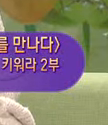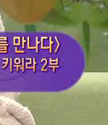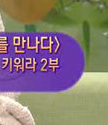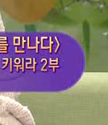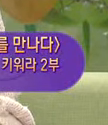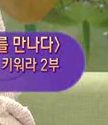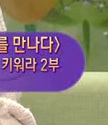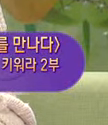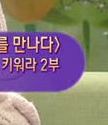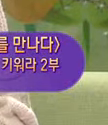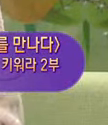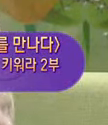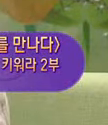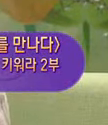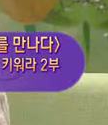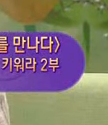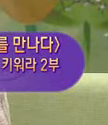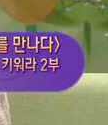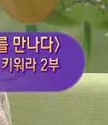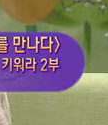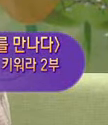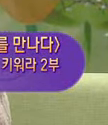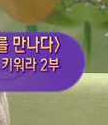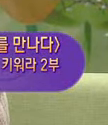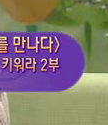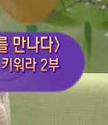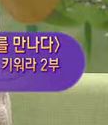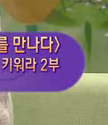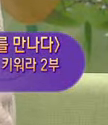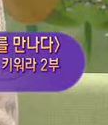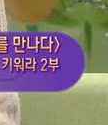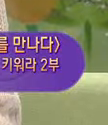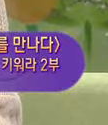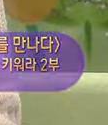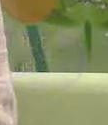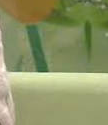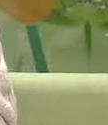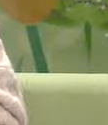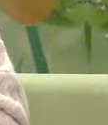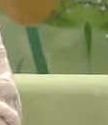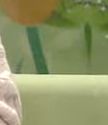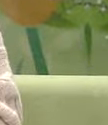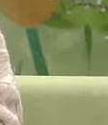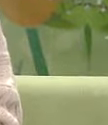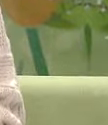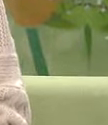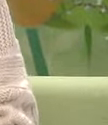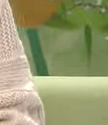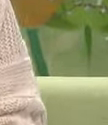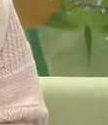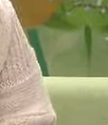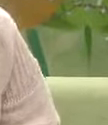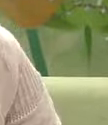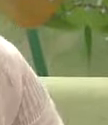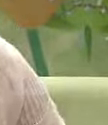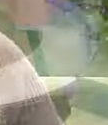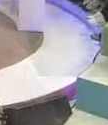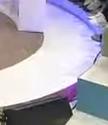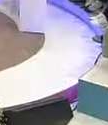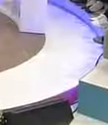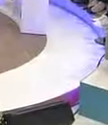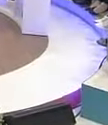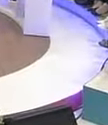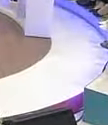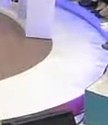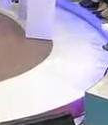생각 체급은 얼마일까? 많이들 궁금하지 않으세요? 내일도 저희 11시 20분에 다시 찾아오겠습니다. 좋은 하루 보내세요. 고맙습니다.